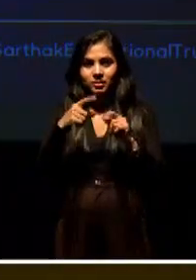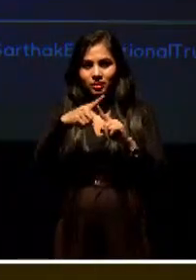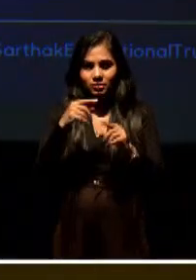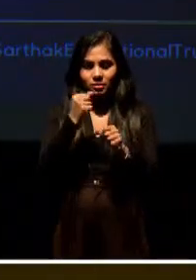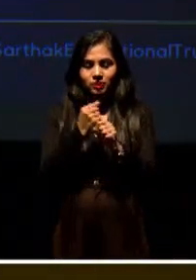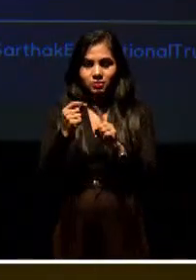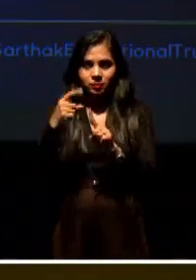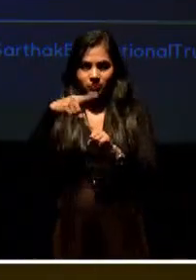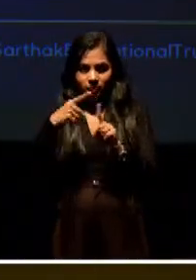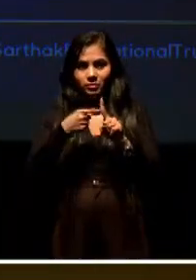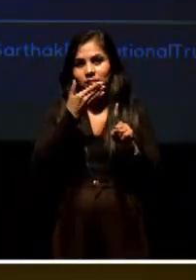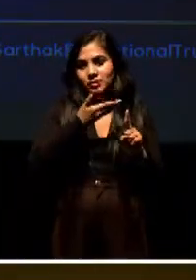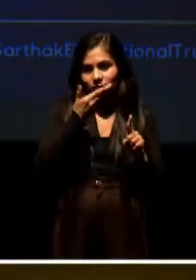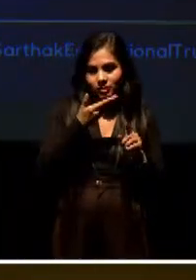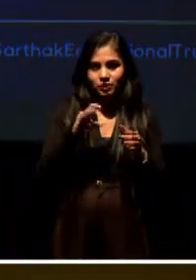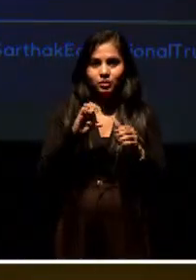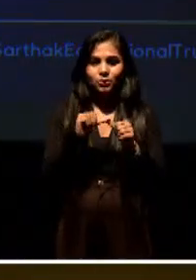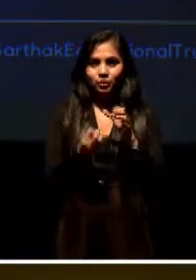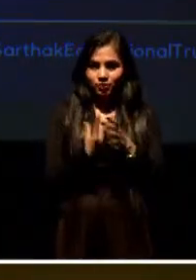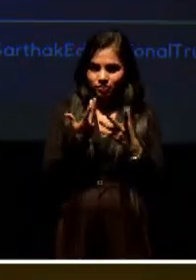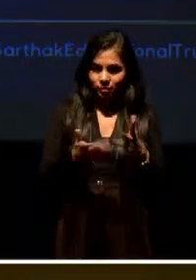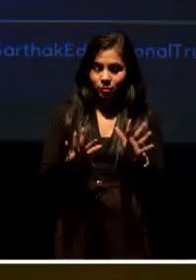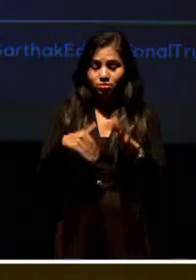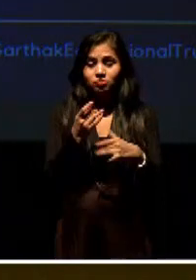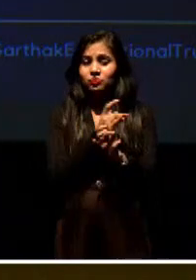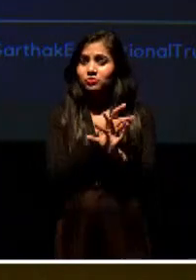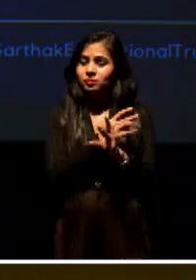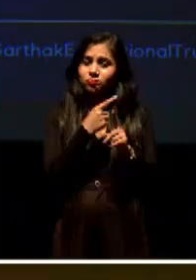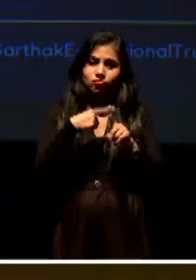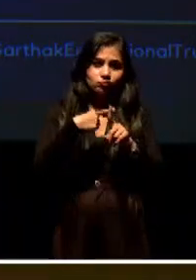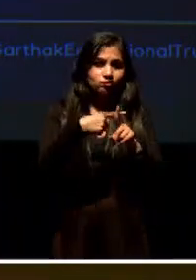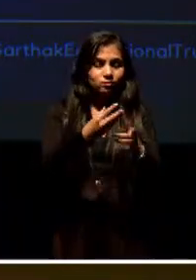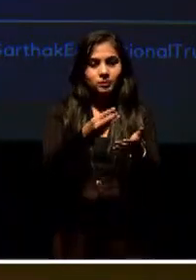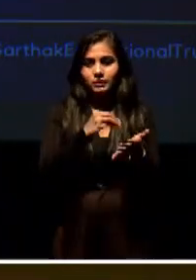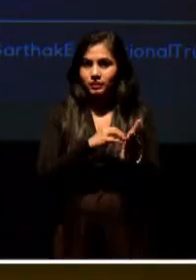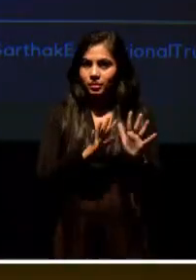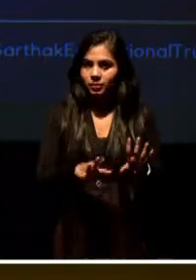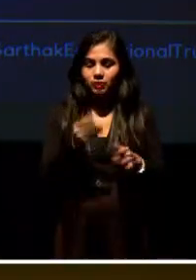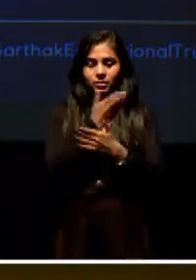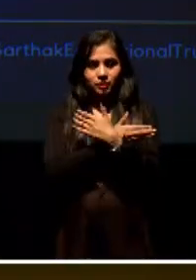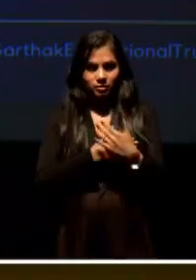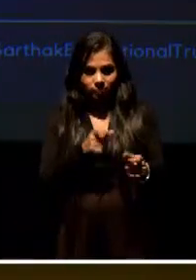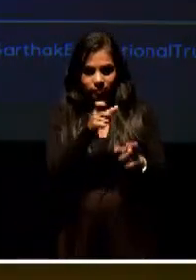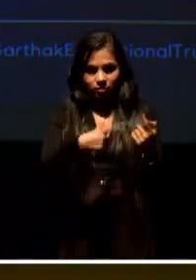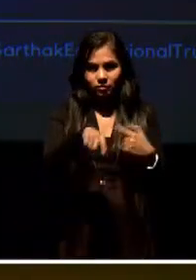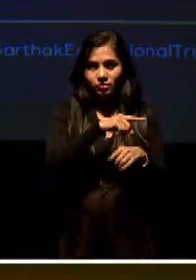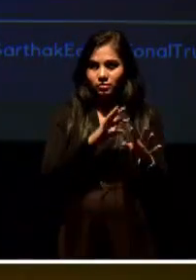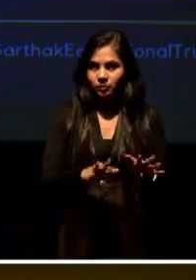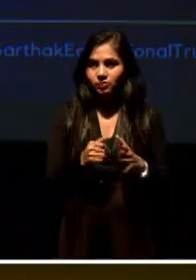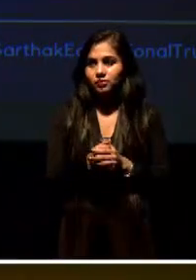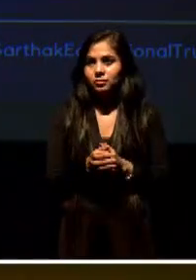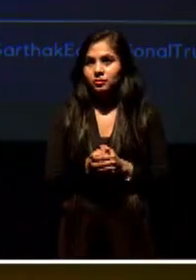ट्रेनिंग्स ऑर्गेनाइज़ की. और इतना अच्छा फीडबैक मिल रहा है कि जो डिफरेंट पर्सन विद डिसेबिलिटीज़ हैं वो लोग